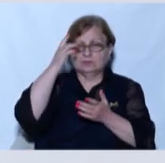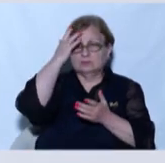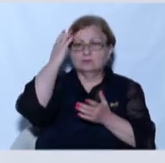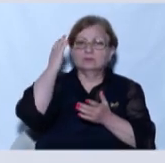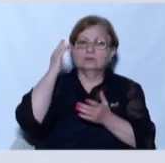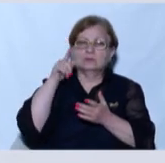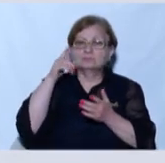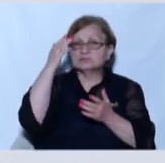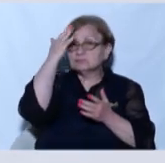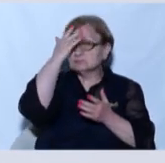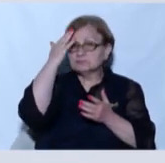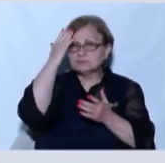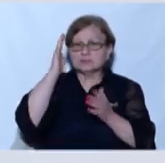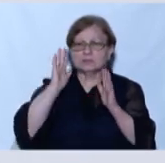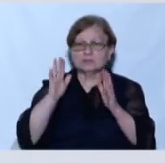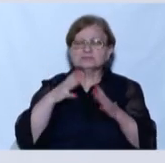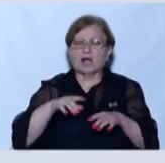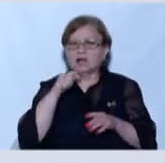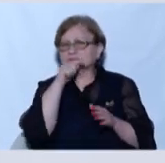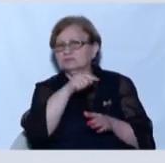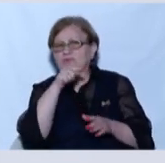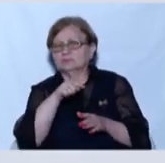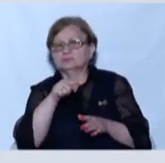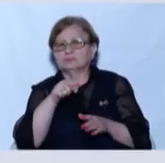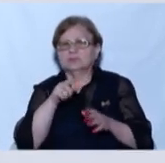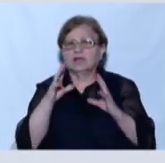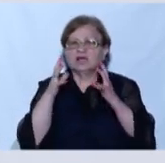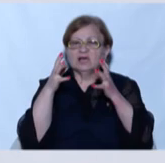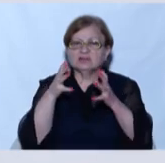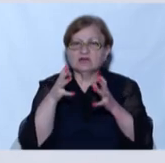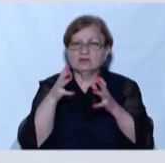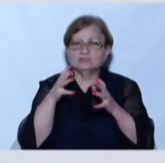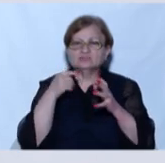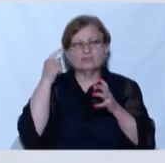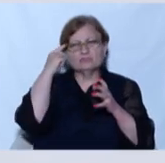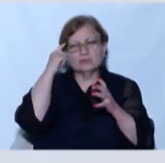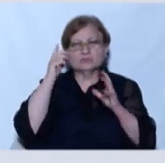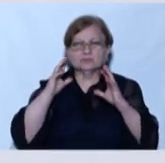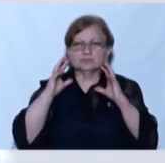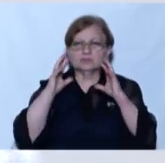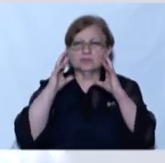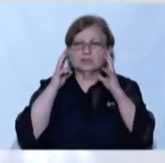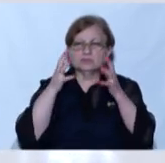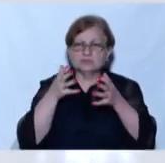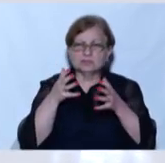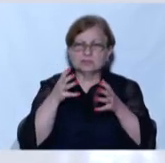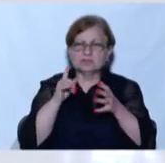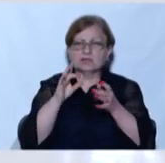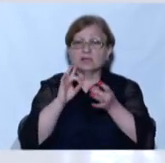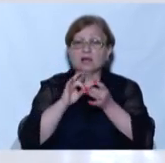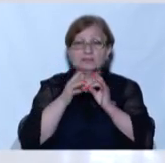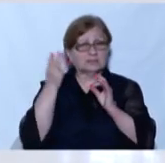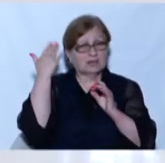მისი ფიქრი და არეალი ბუდმივად რჩება საქართველოს და ესე ვთქვა დედამიწა მაშინ ჩვენ რო გვეჩვენება რომ არ მოგვეჩვენოს რომ რადგან ხა ინტერნეტი არ